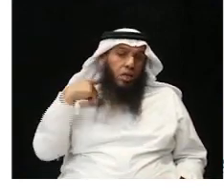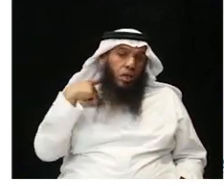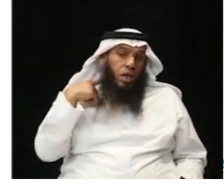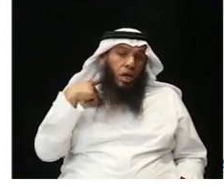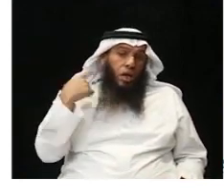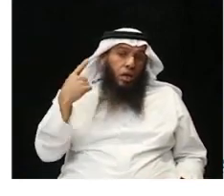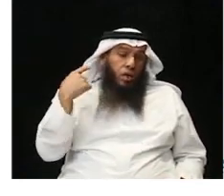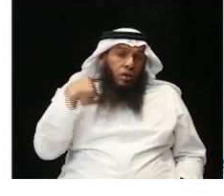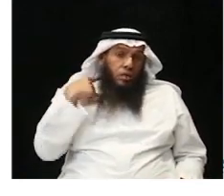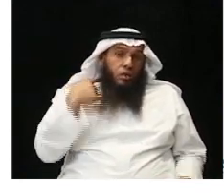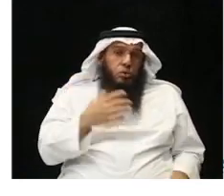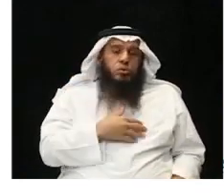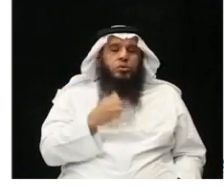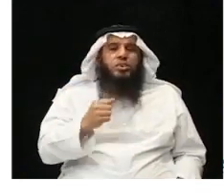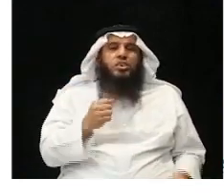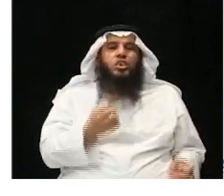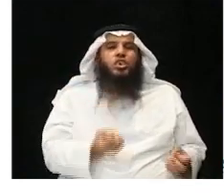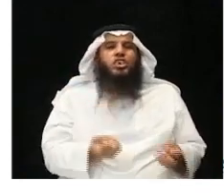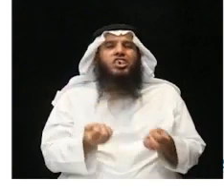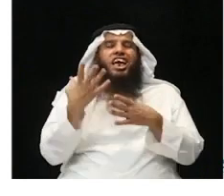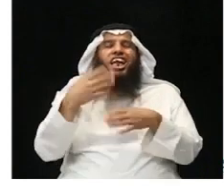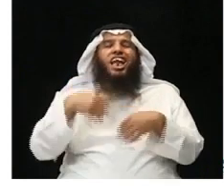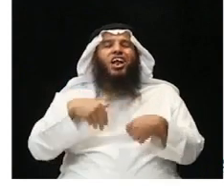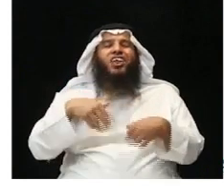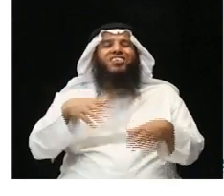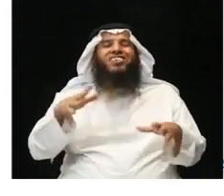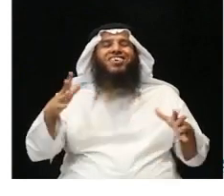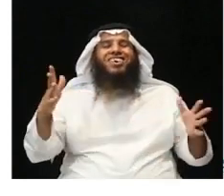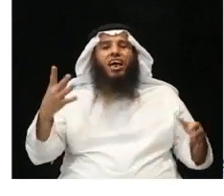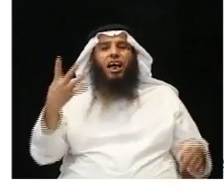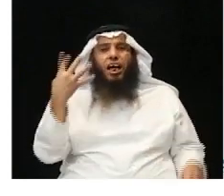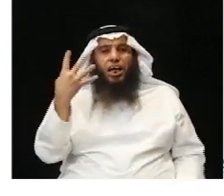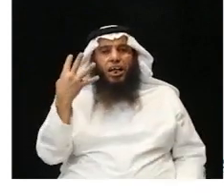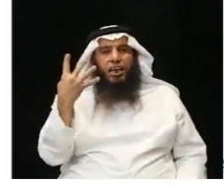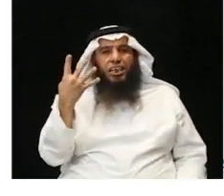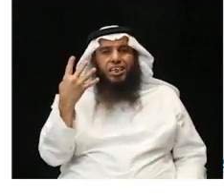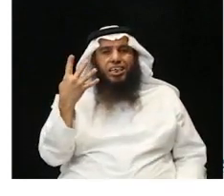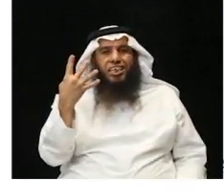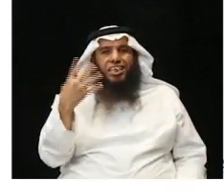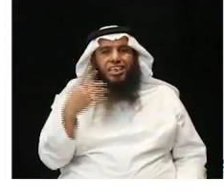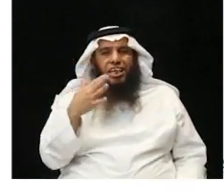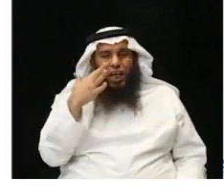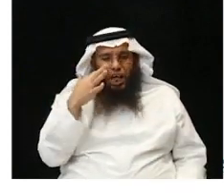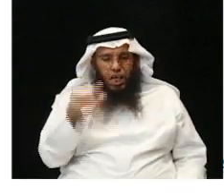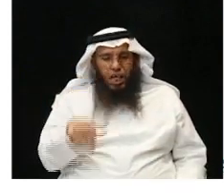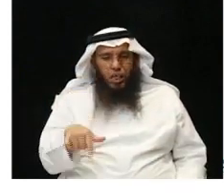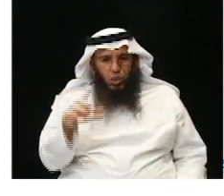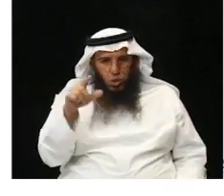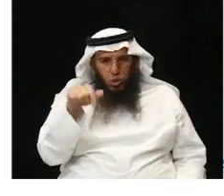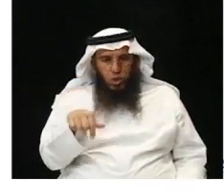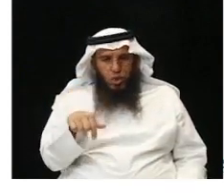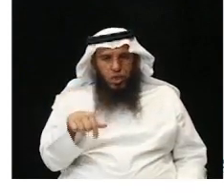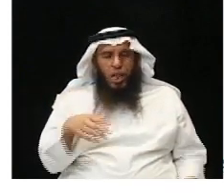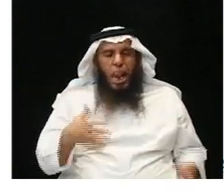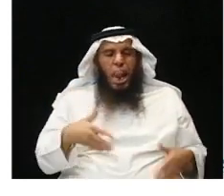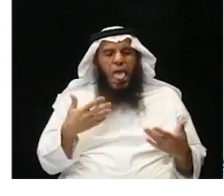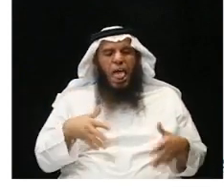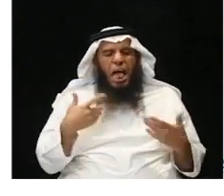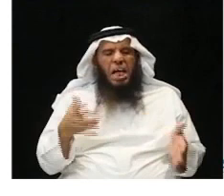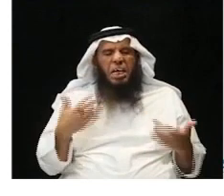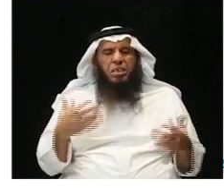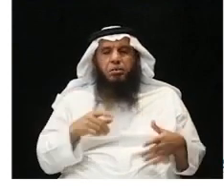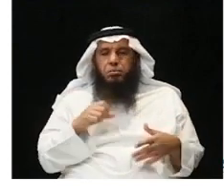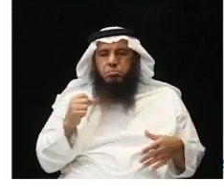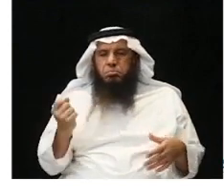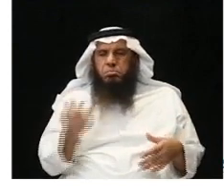بجنات الخلود خالدين فيها أبدا. أربعة أن الحياة الدنيا له ولعب وسرعان